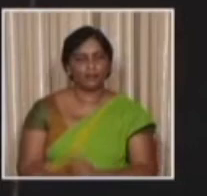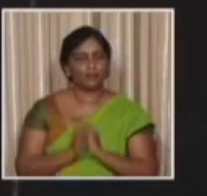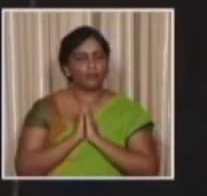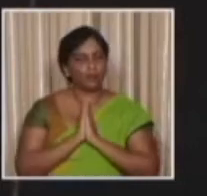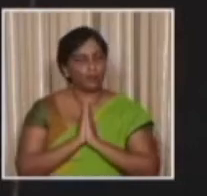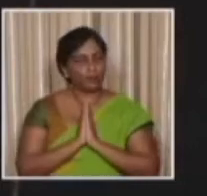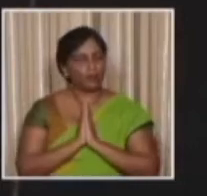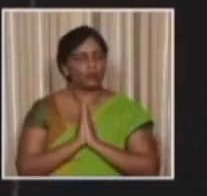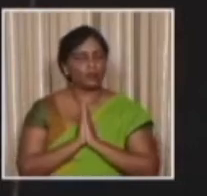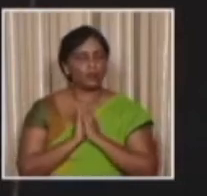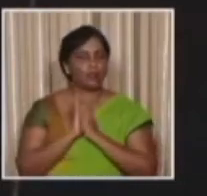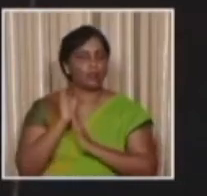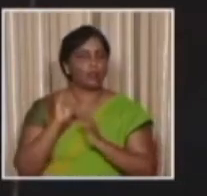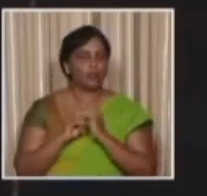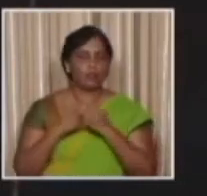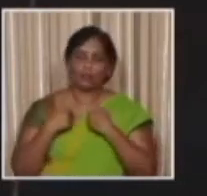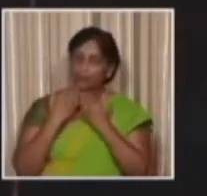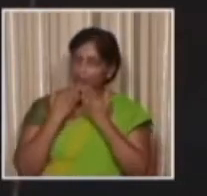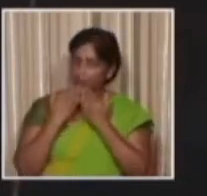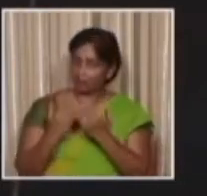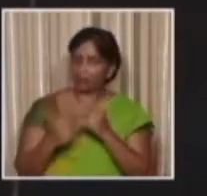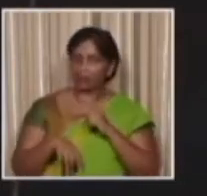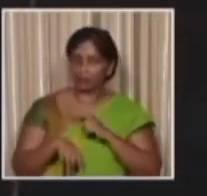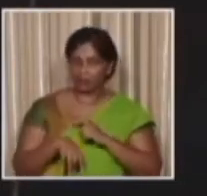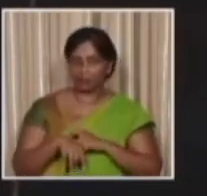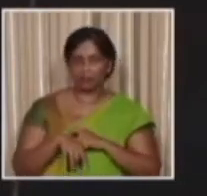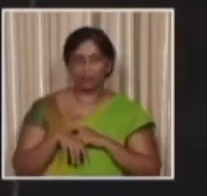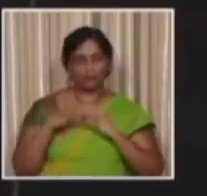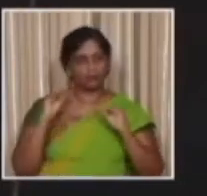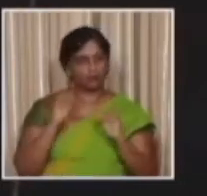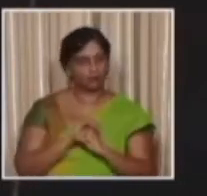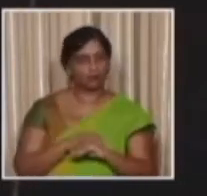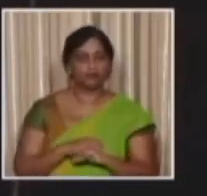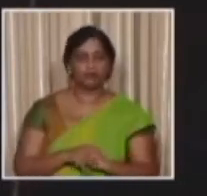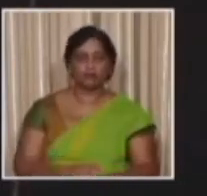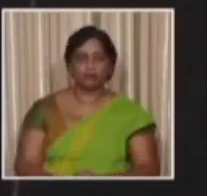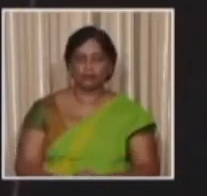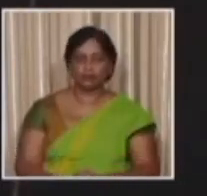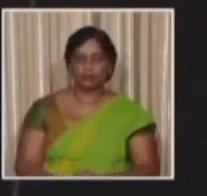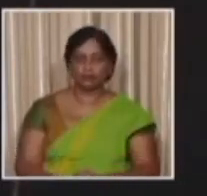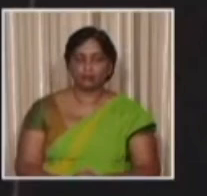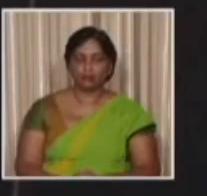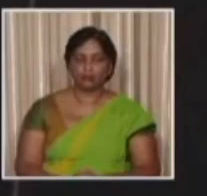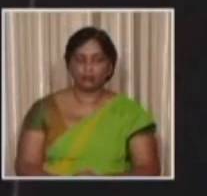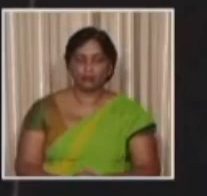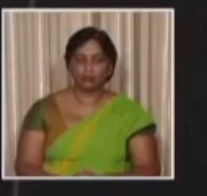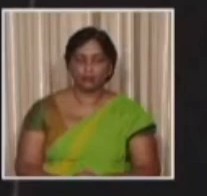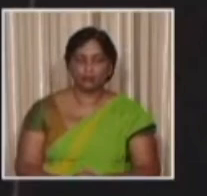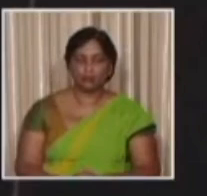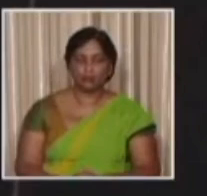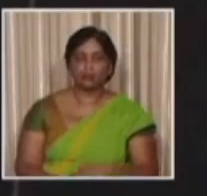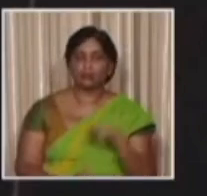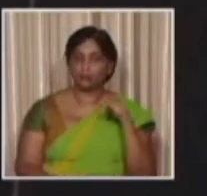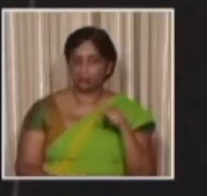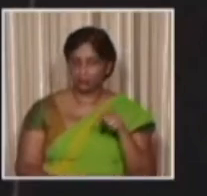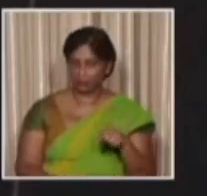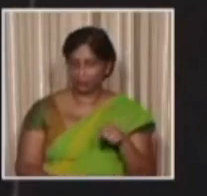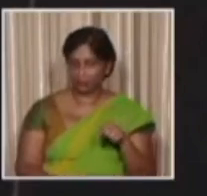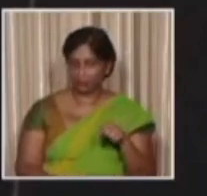கூற கடமைப்பட்டிருக்கின்றேன் இன்று நான் பார்க்கின்றேன் சிறுபான்மையை சார்ந்த பலருமே அவர் மீது குற்றம் சுமத்திக் கொண்டிருக்கிற